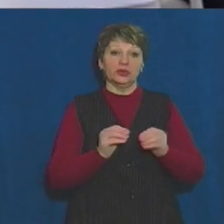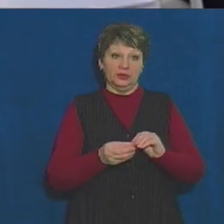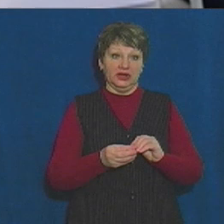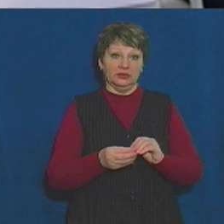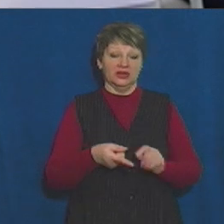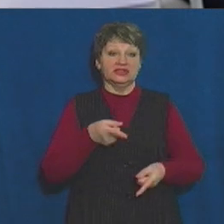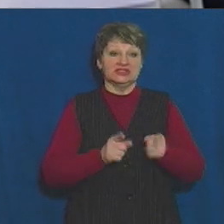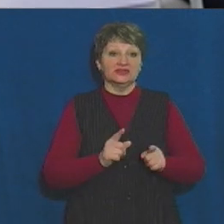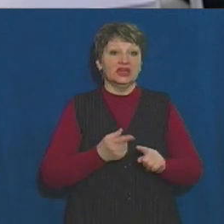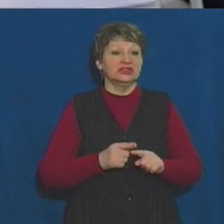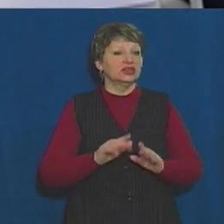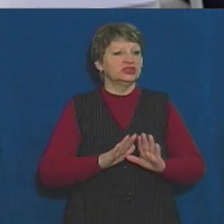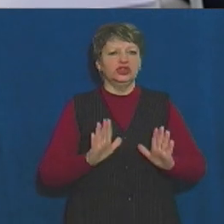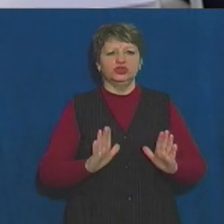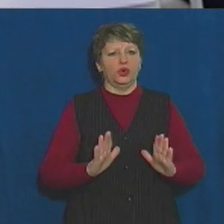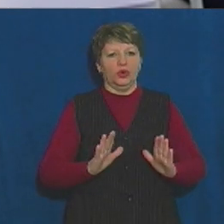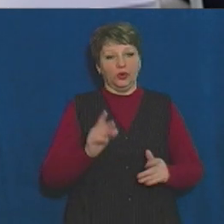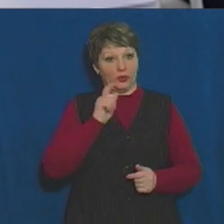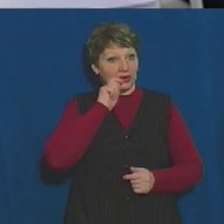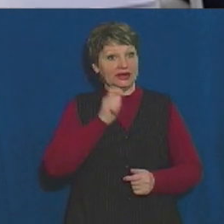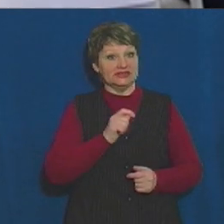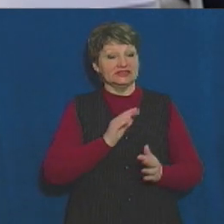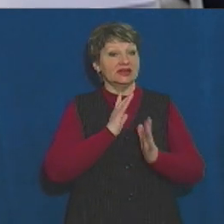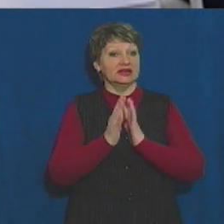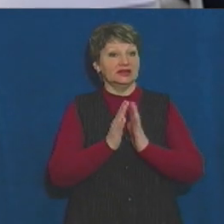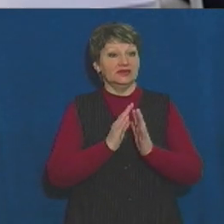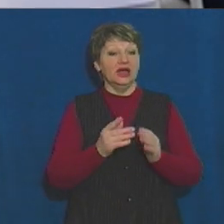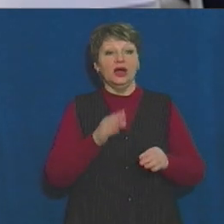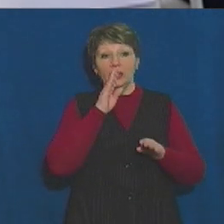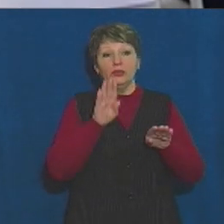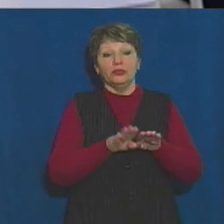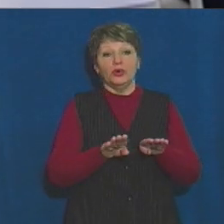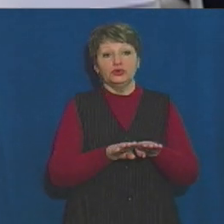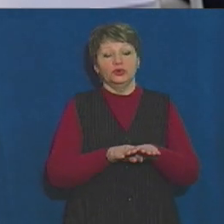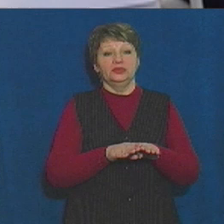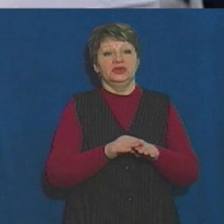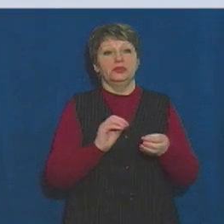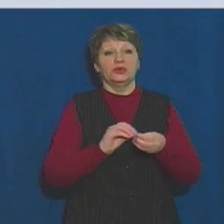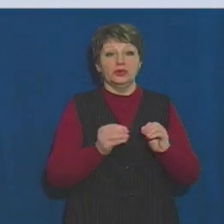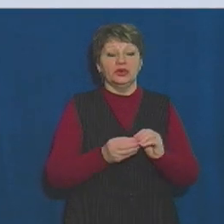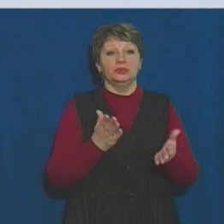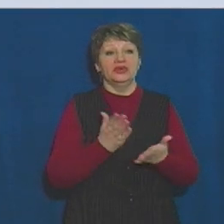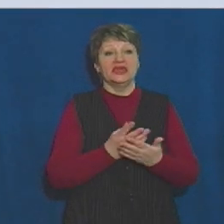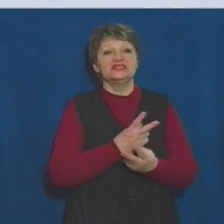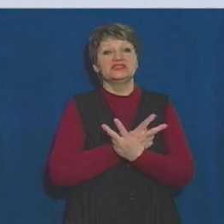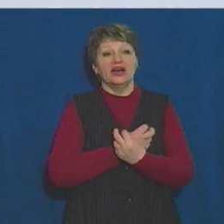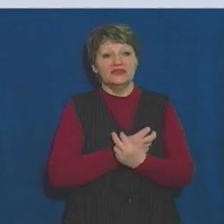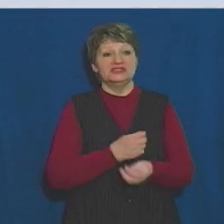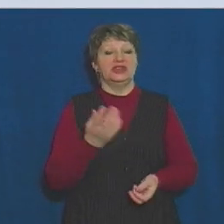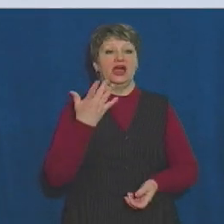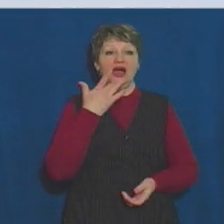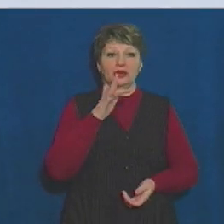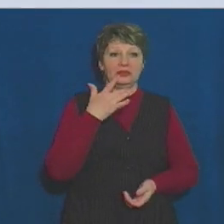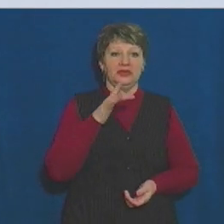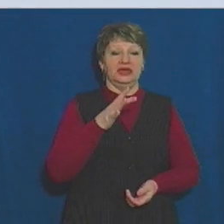лише українських лісів, бо точно з такою проблемою стикаються і німецькі, і австрійські лісівники, в Сполучених Штатах Америки подібна